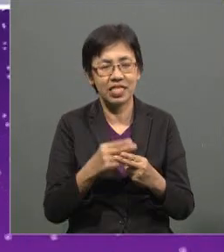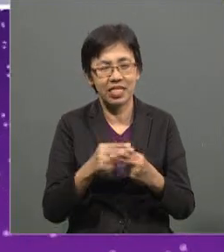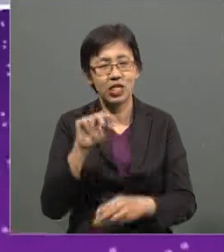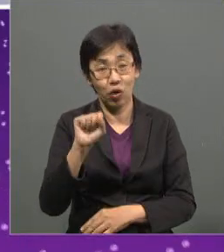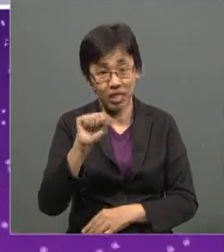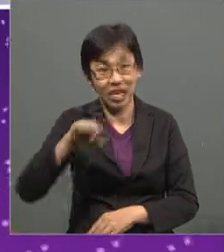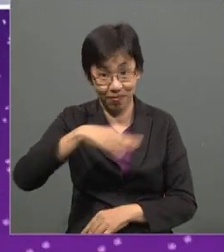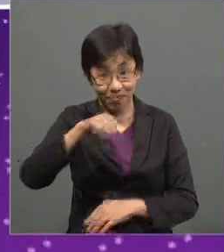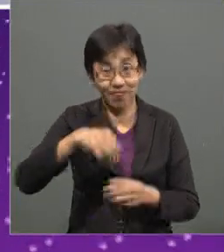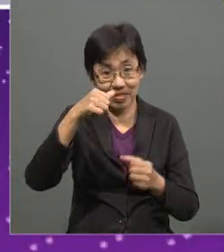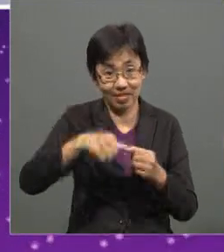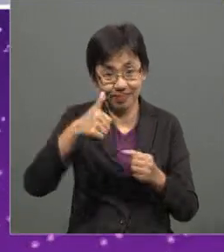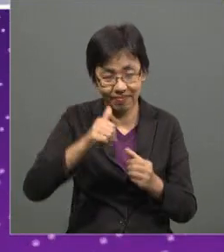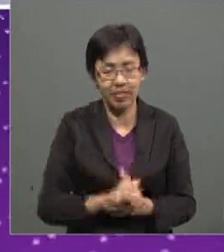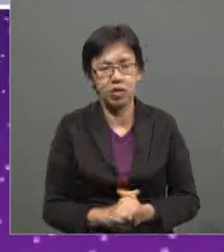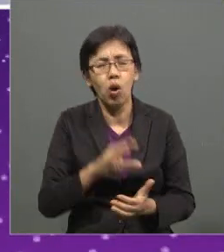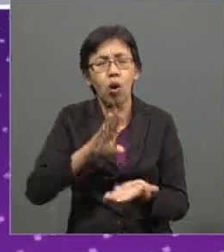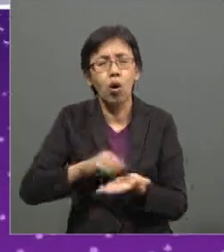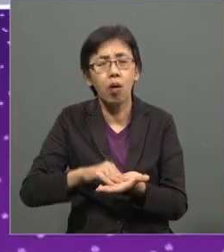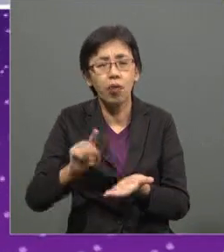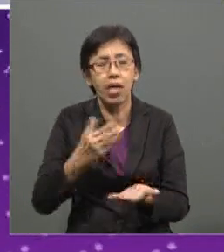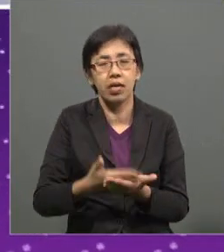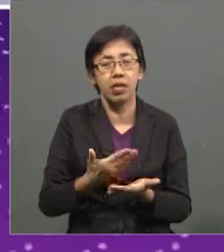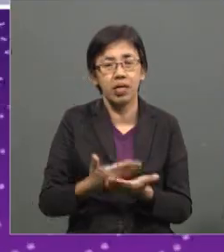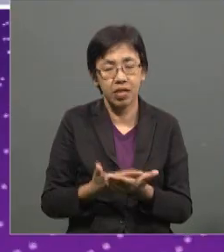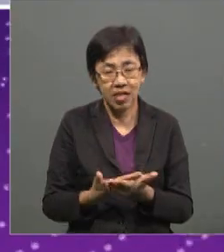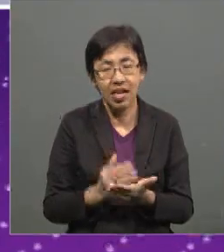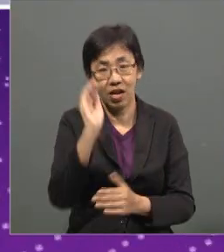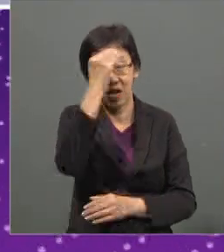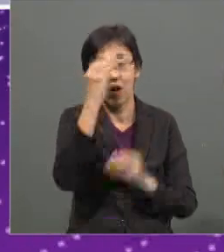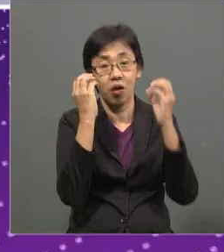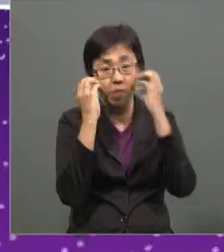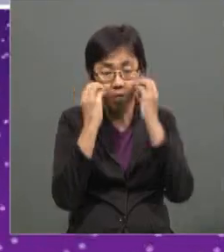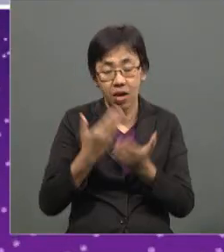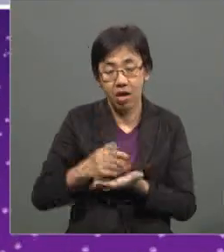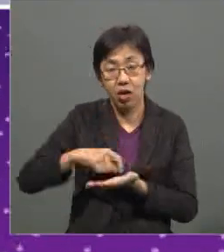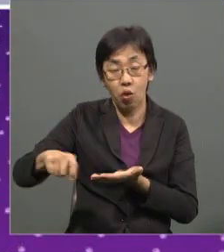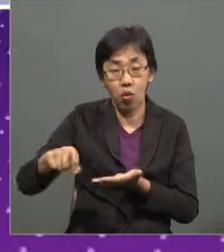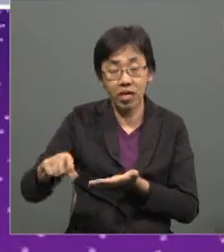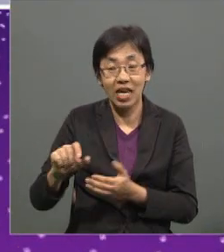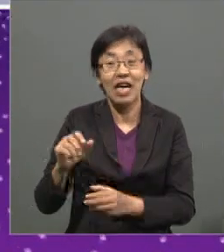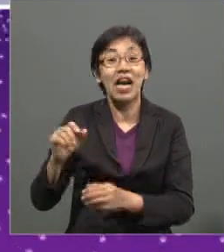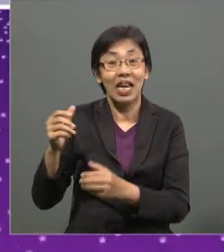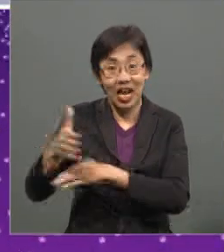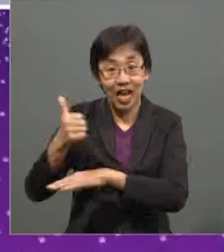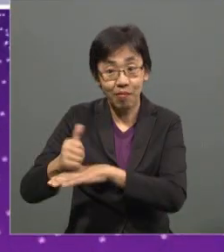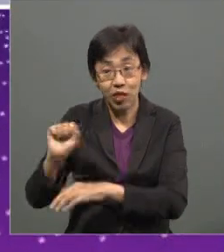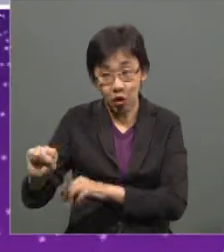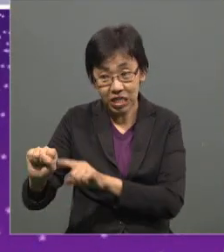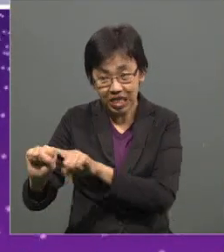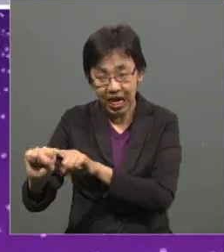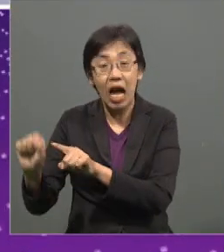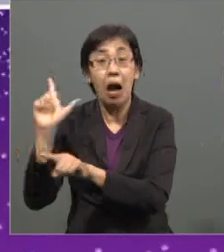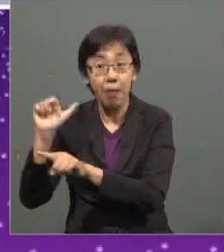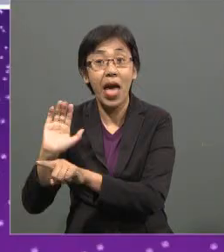จำได้นะเรื่องนี้มันมีข้อมูลอยู่ที่ว่ามีเส้นเงินจากของทางบอสพอลเนี่ยไปที่แม่ของนักการเมืองสอเสือทีนี้เขาก็บอกว่าเป็นเงินทำ